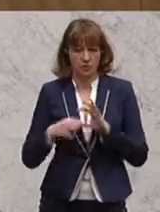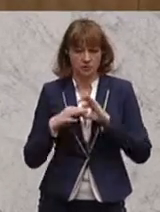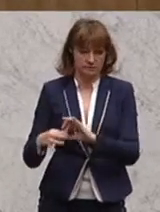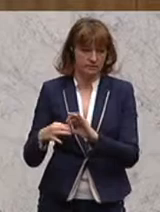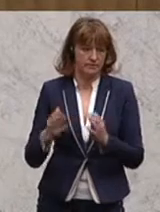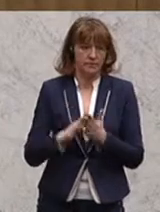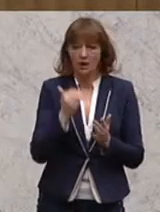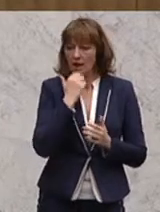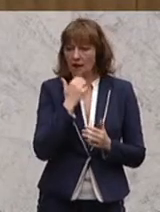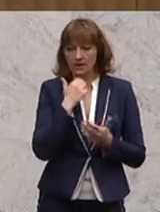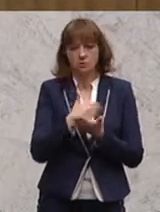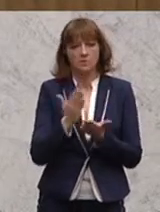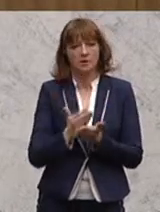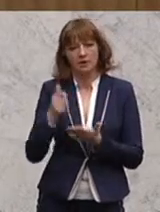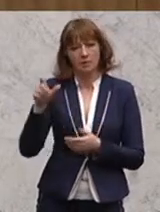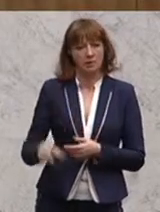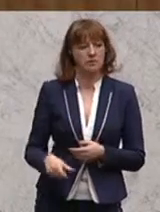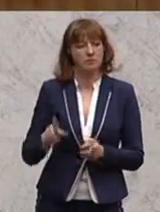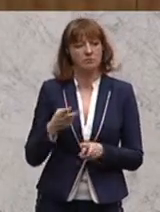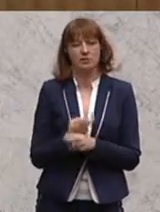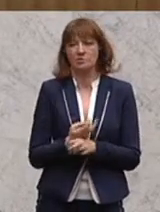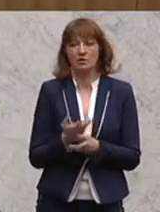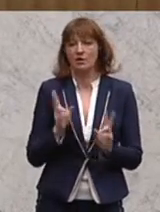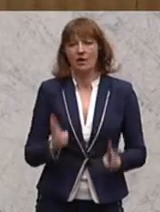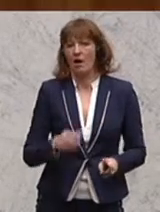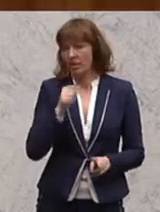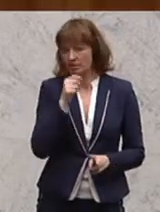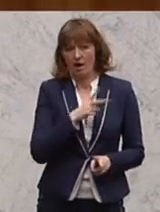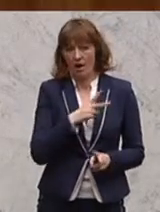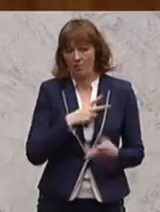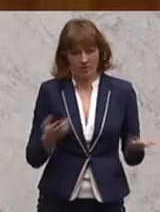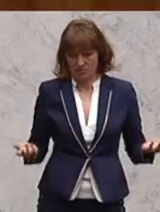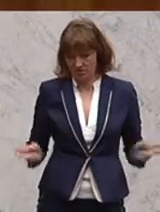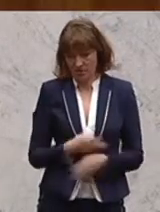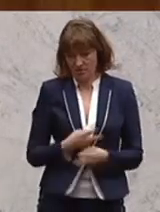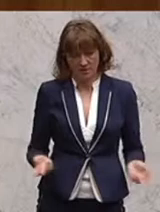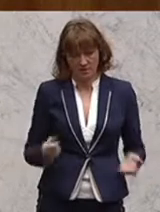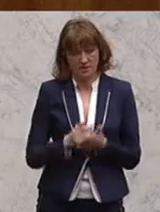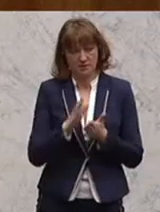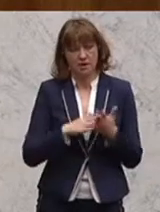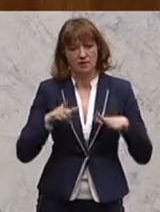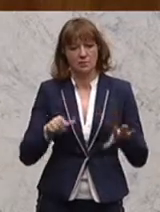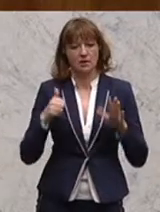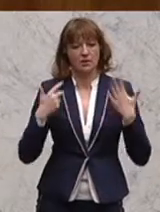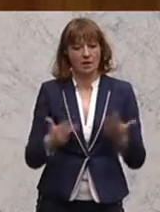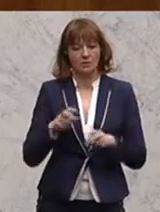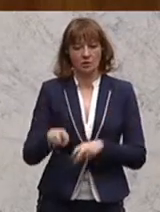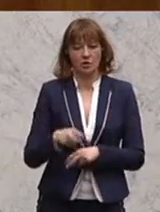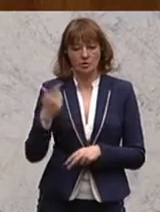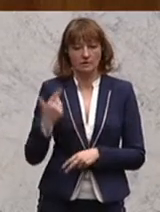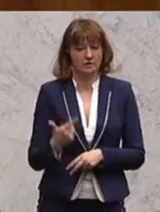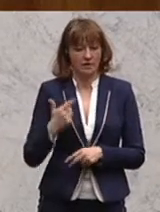Ja, Eigentumsanteile an einer Person kann man in Österreich halt nicht haben. Das geht nicht. Spätestens seit 1781, Josef